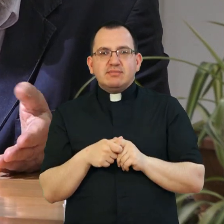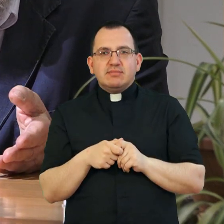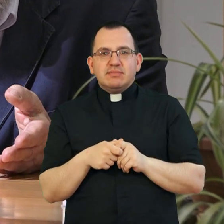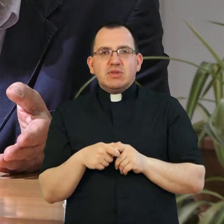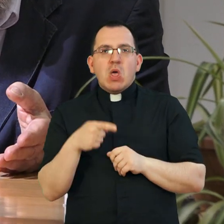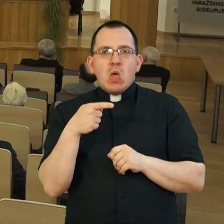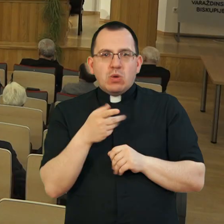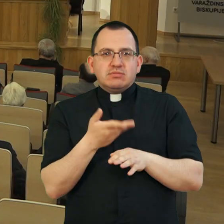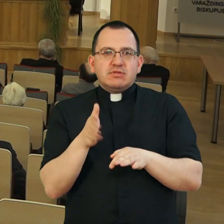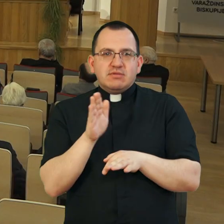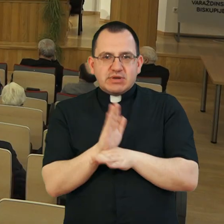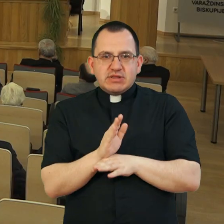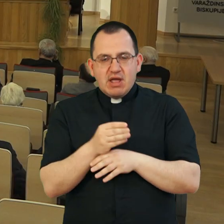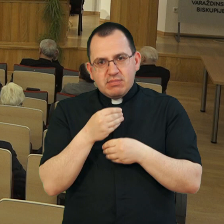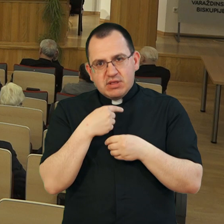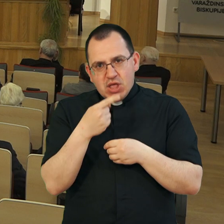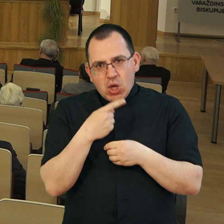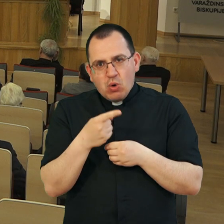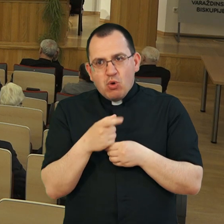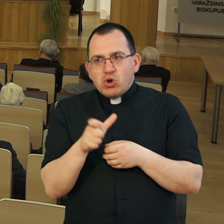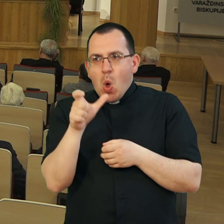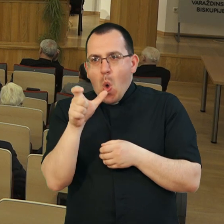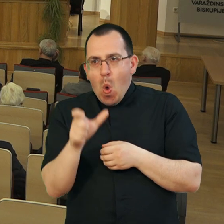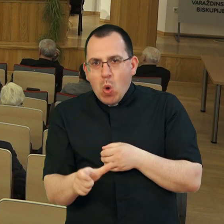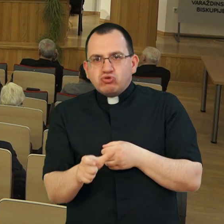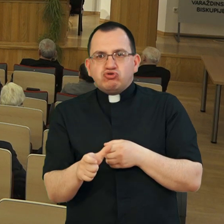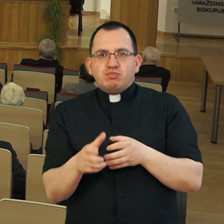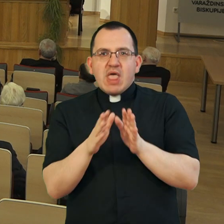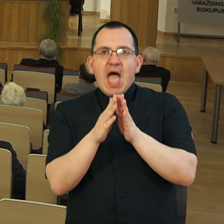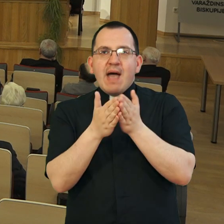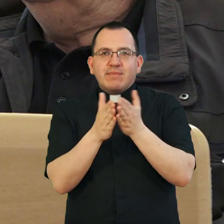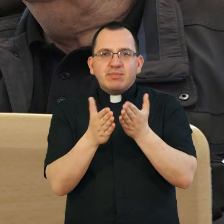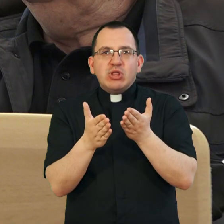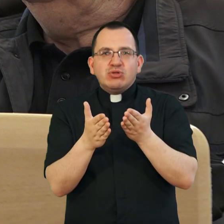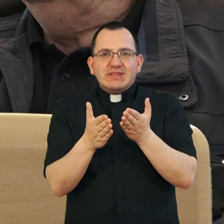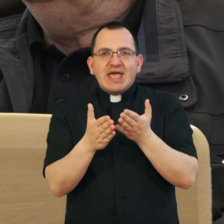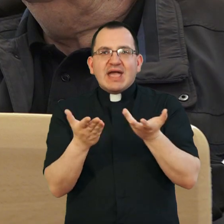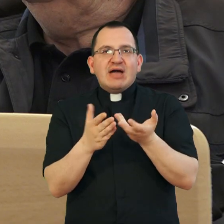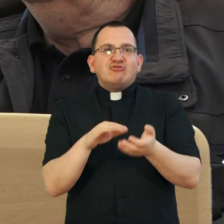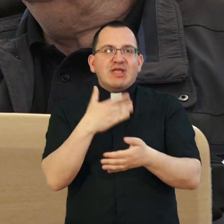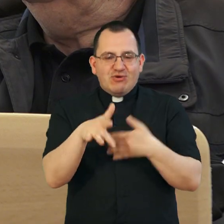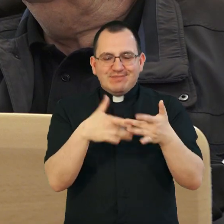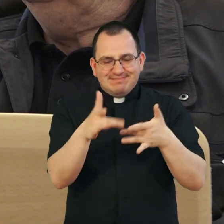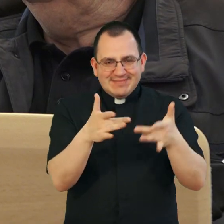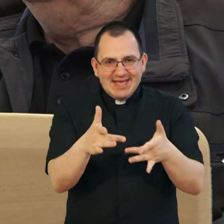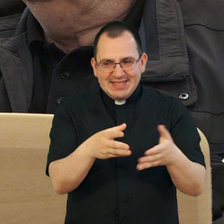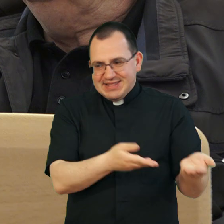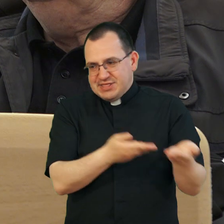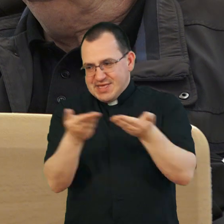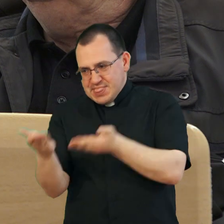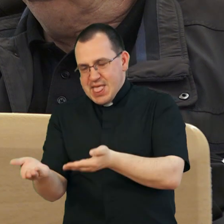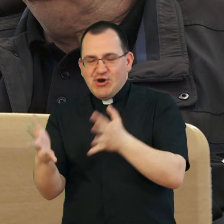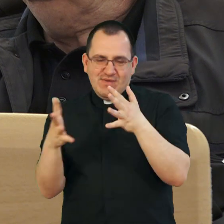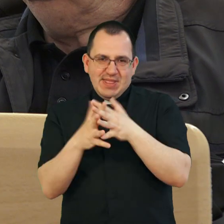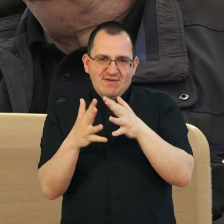na predstavljanju je govorio o osobnoj biblioteci Ljubomira Marakovića, koji su njegovi nasljednici darovali Biskupijskoj